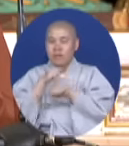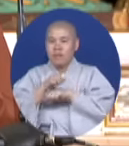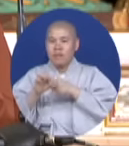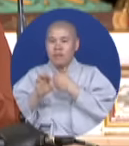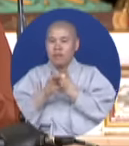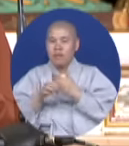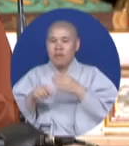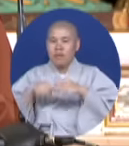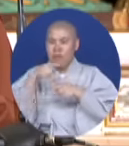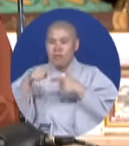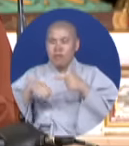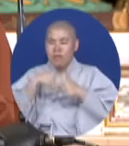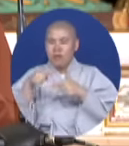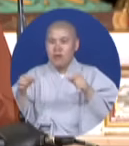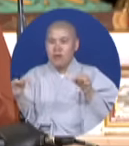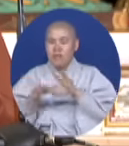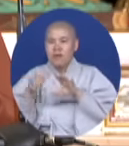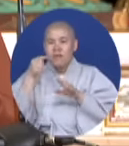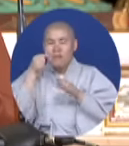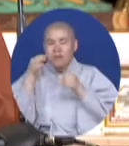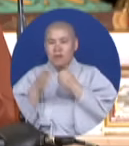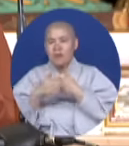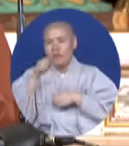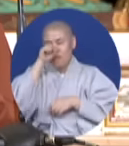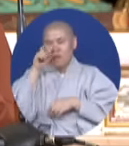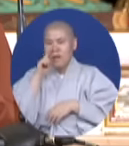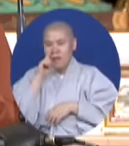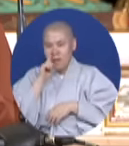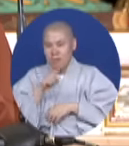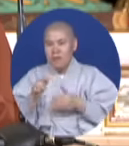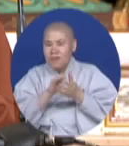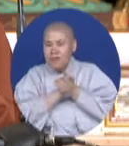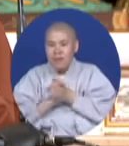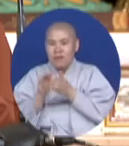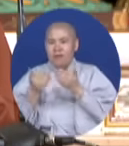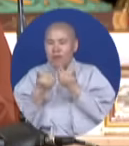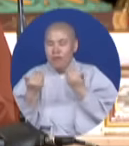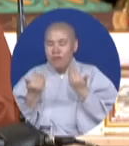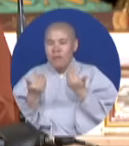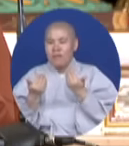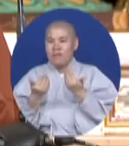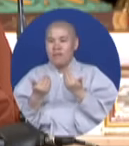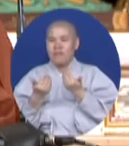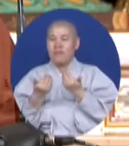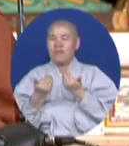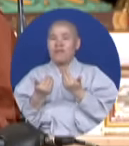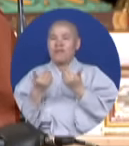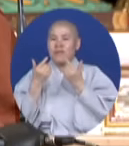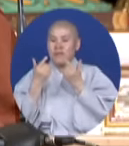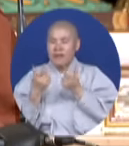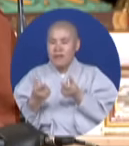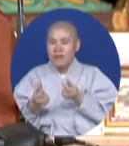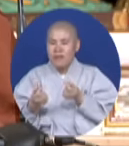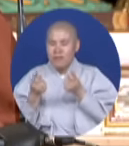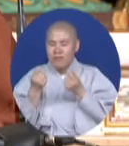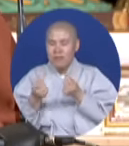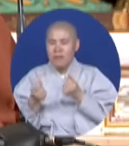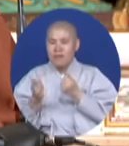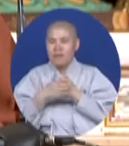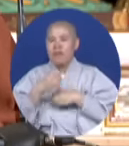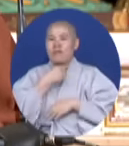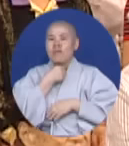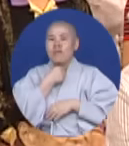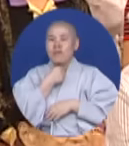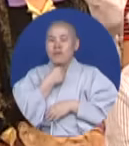좋다가 또 나빠지고 친하다가 또 멀어지고 그래요 그러니까 원을